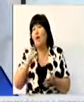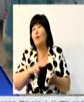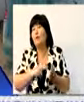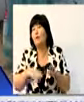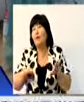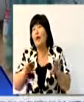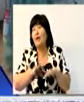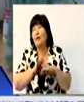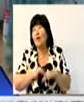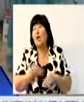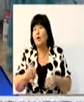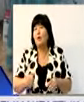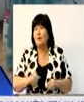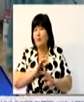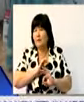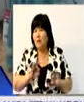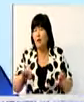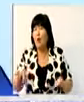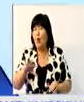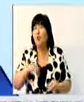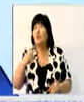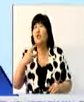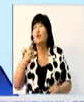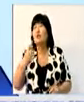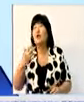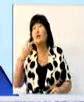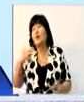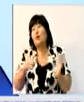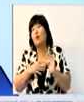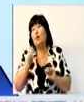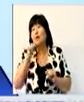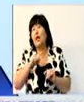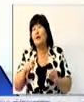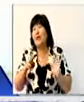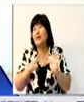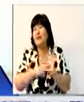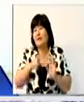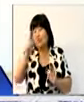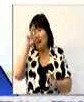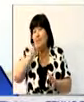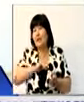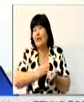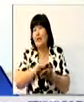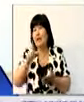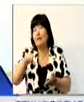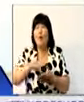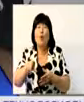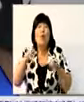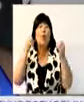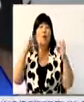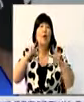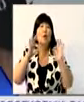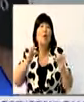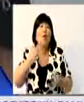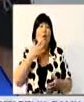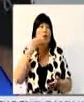аясында ұйымдастырылды. Полиглоттар сайысына облыс аумағынан 21 және 29 жас аралығындағы 8 мемлекеттік қызметші қатысты. Олар мәдениет, өнер,